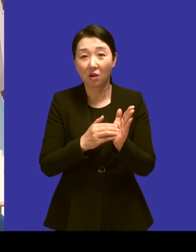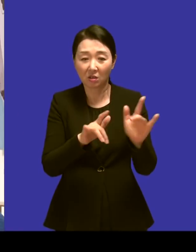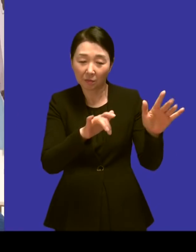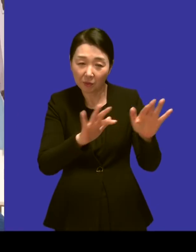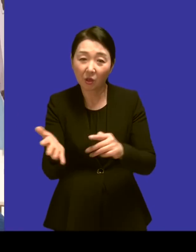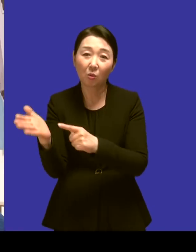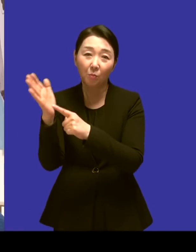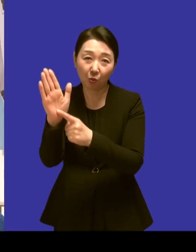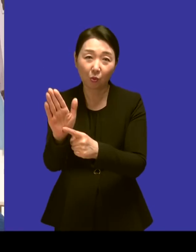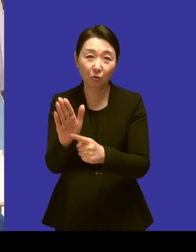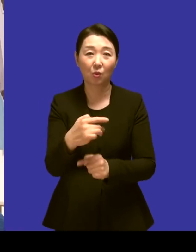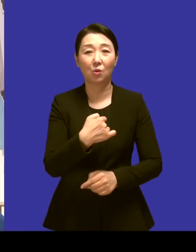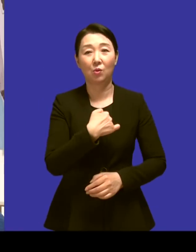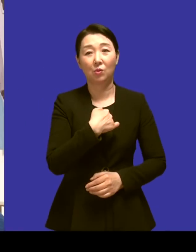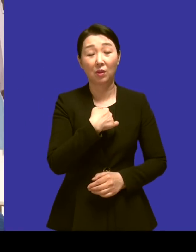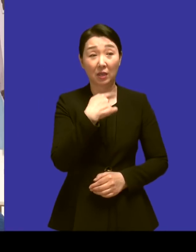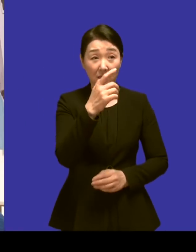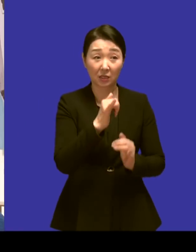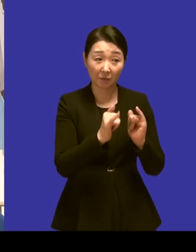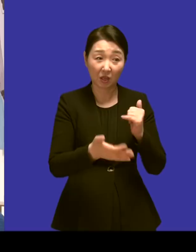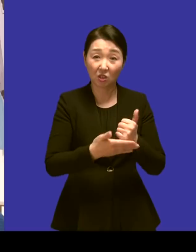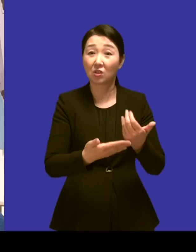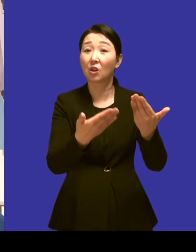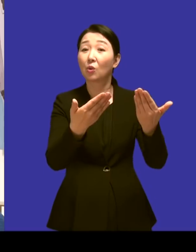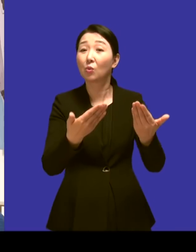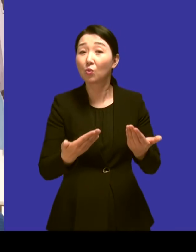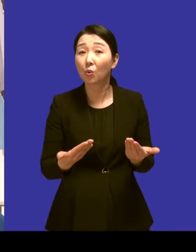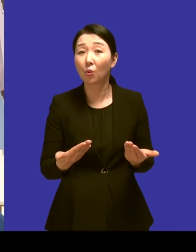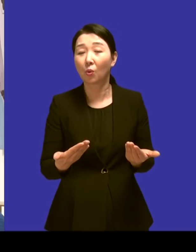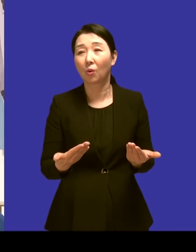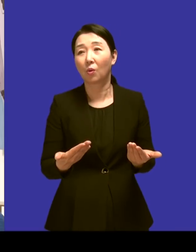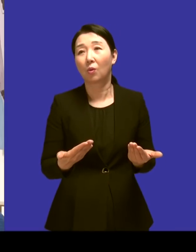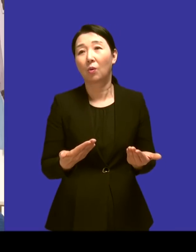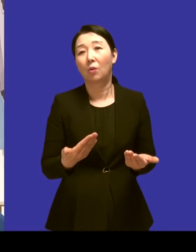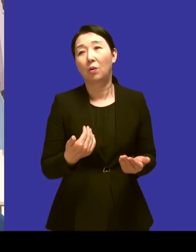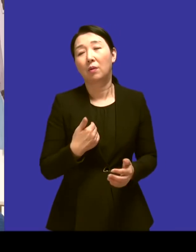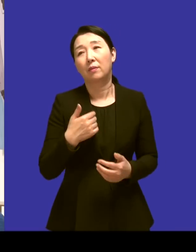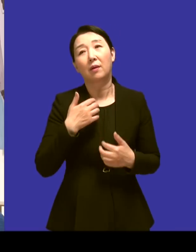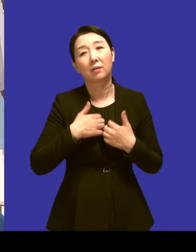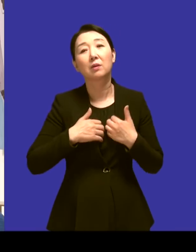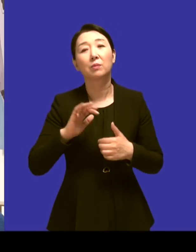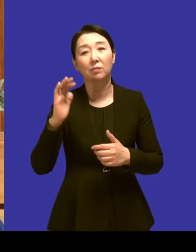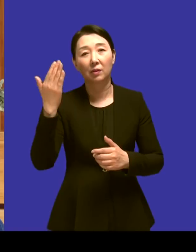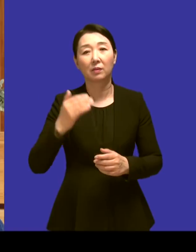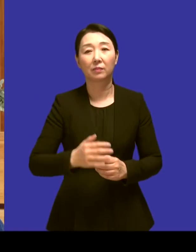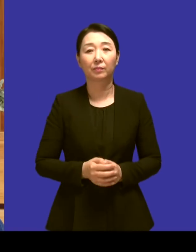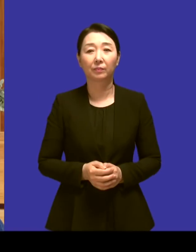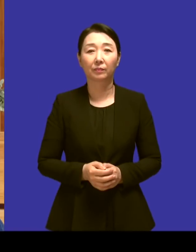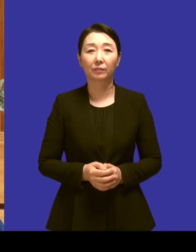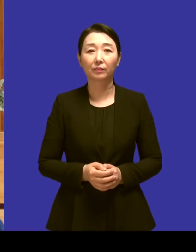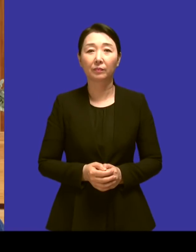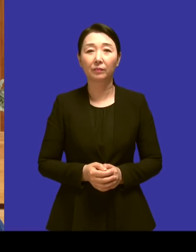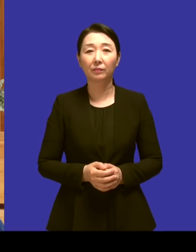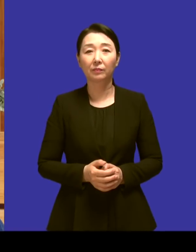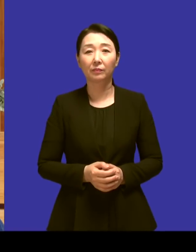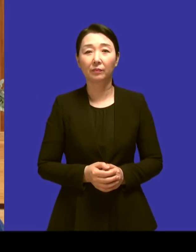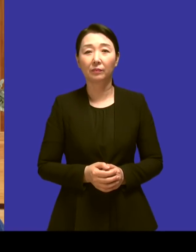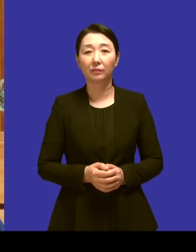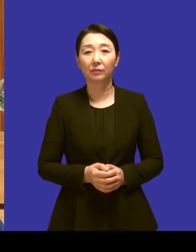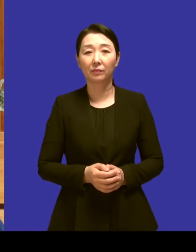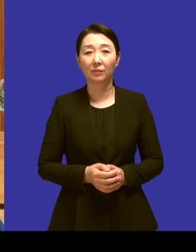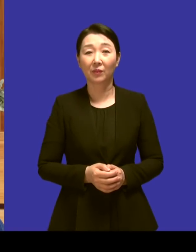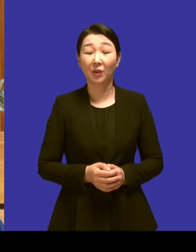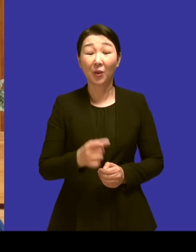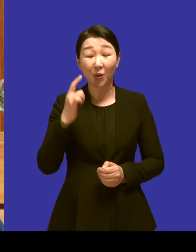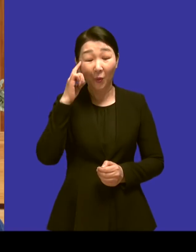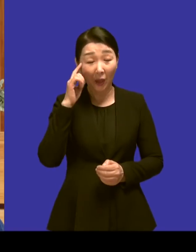게 엄청 저에게는 그 사람들이 저를 이렇게 칭찬해 주는 게 아. 너무 저에게는 기쁨이었던 것 같아요. 퍼포먼 할 수 있고 그 사람들이